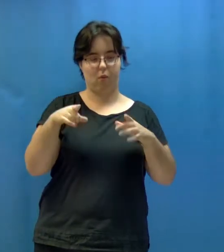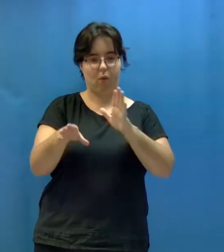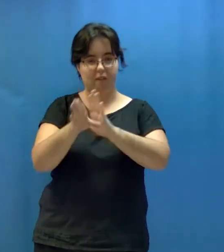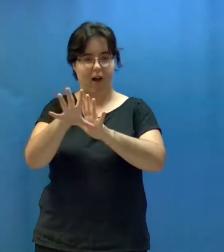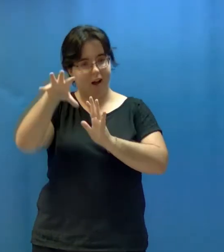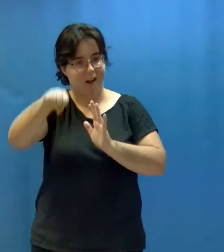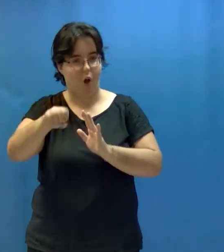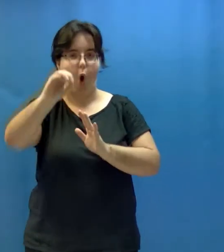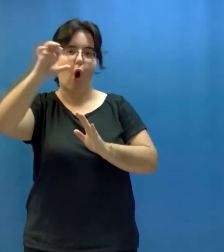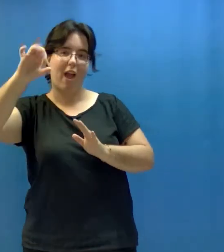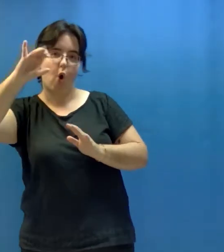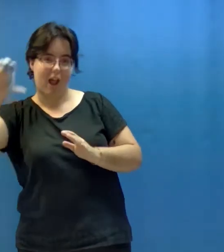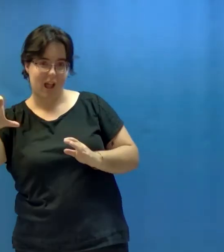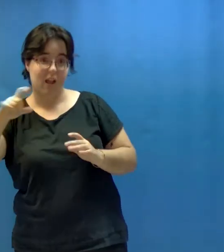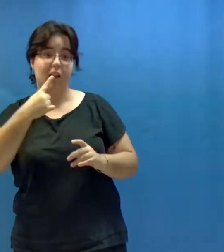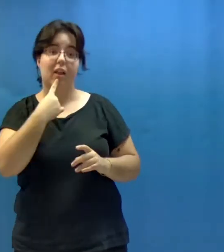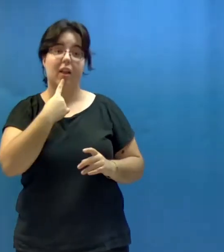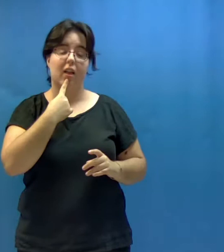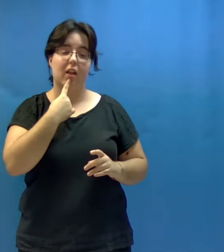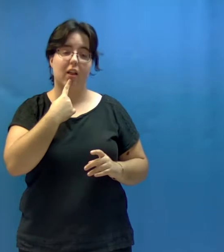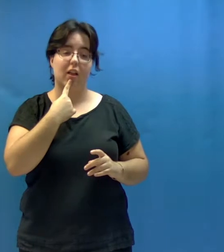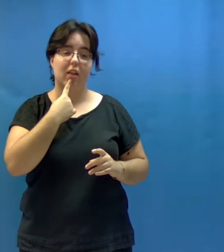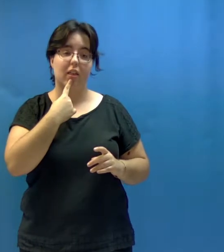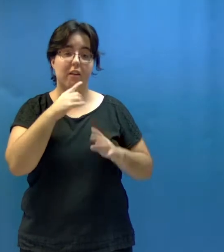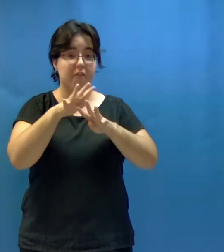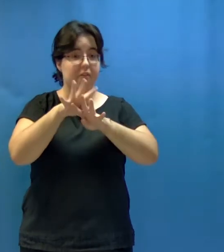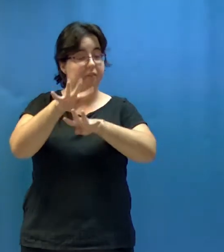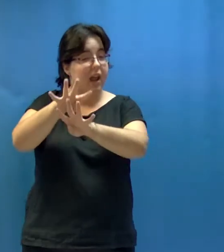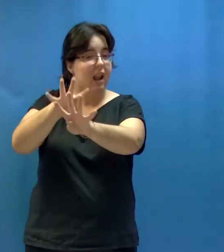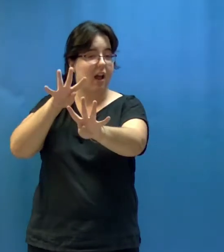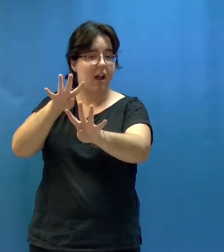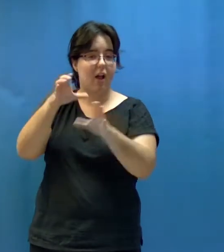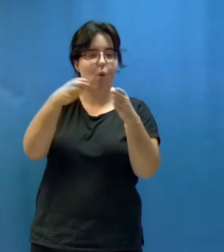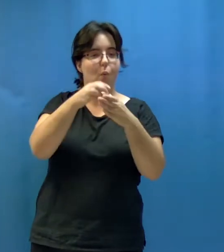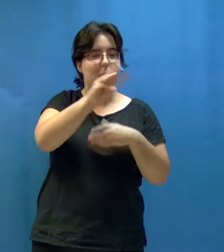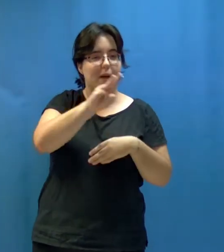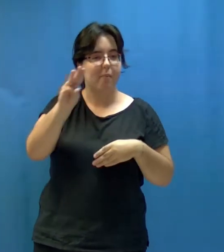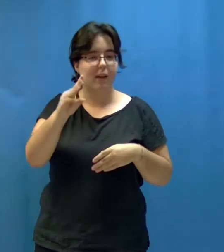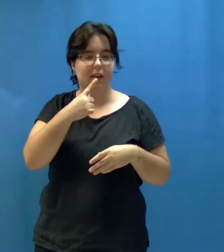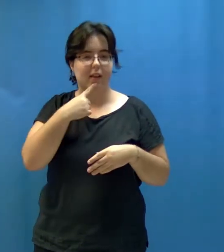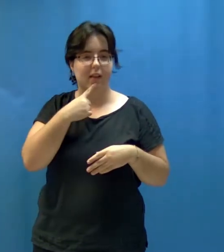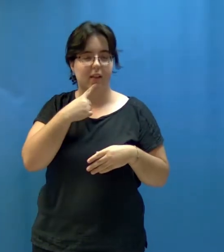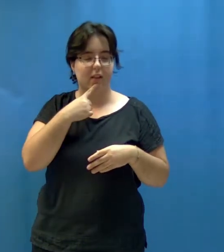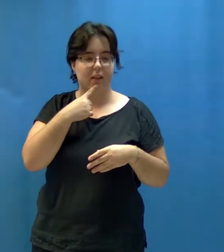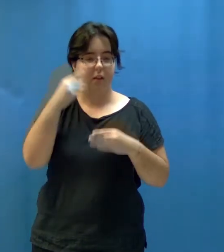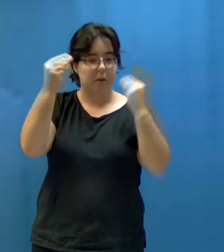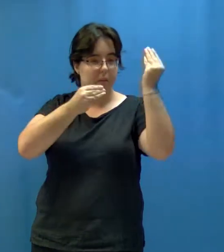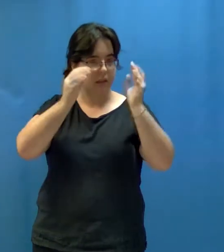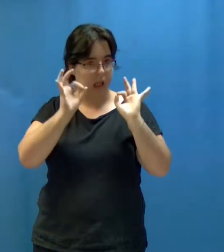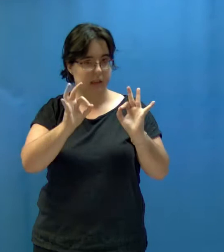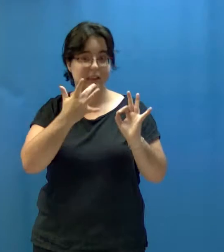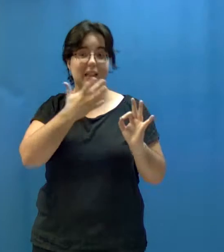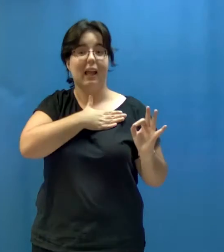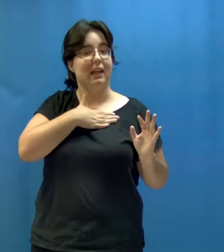oé, 30 segons. Farien bé en fer fora de les seues files, de les del Partit Popular, els que aixina pensen. Si volem un monument a les víctimes